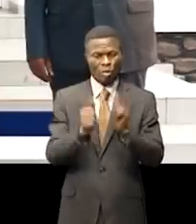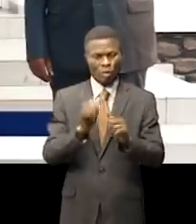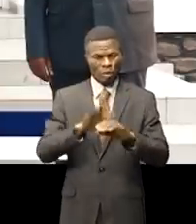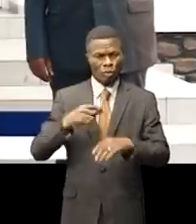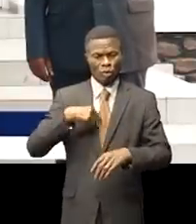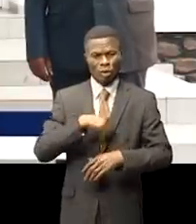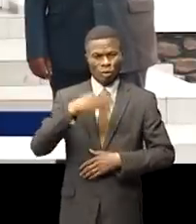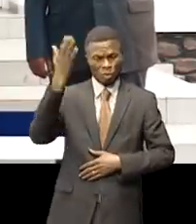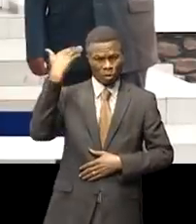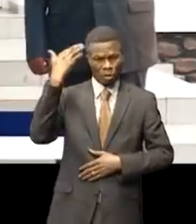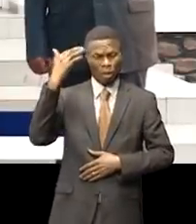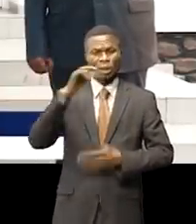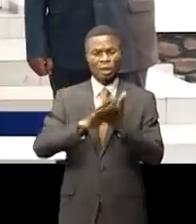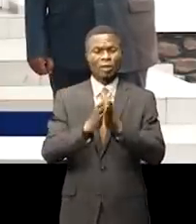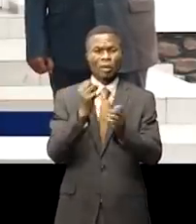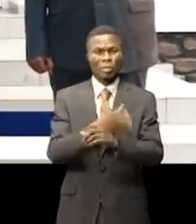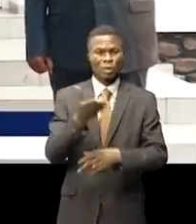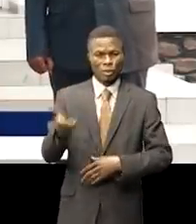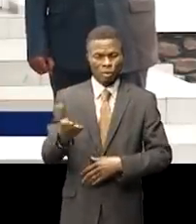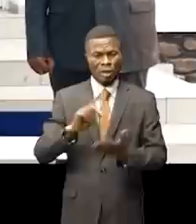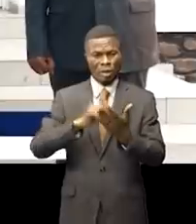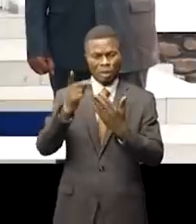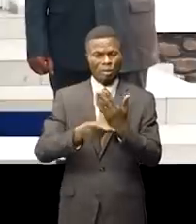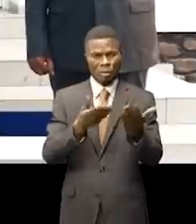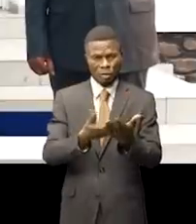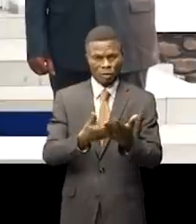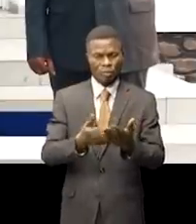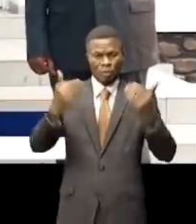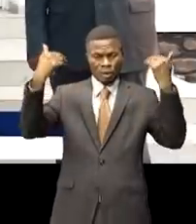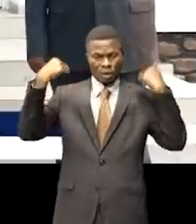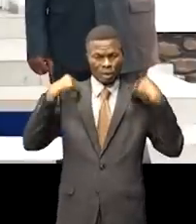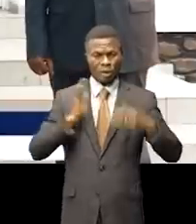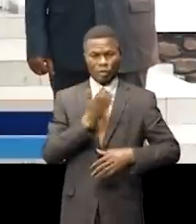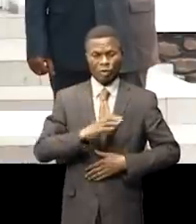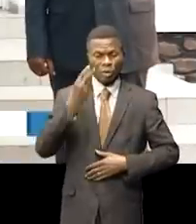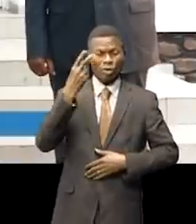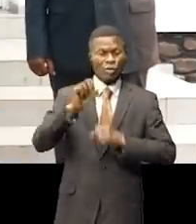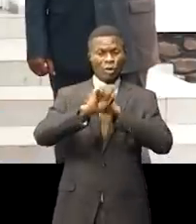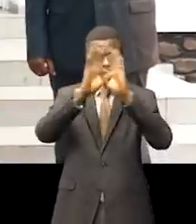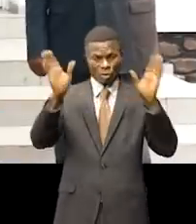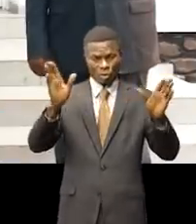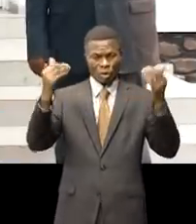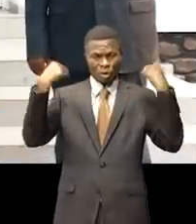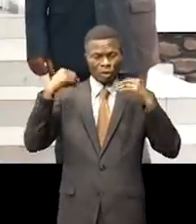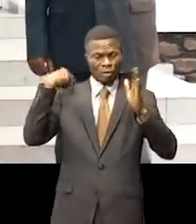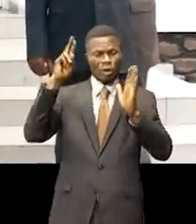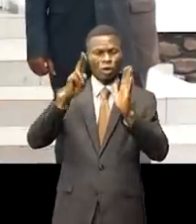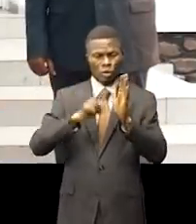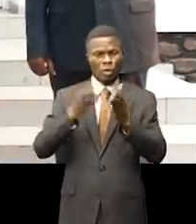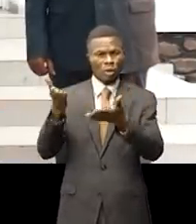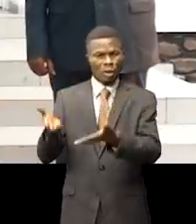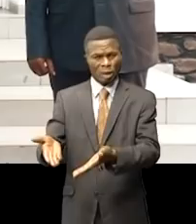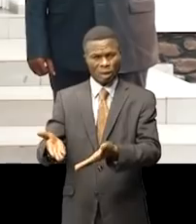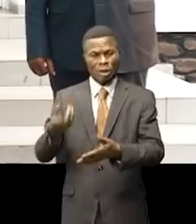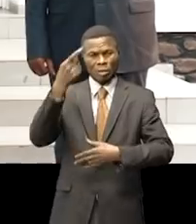dans la matérialisation de ce programme le chef de l'état a une vision claire chef du gouvernement est là pour